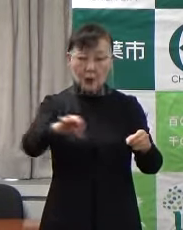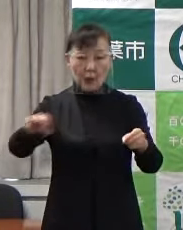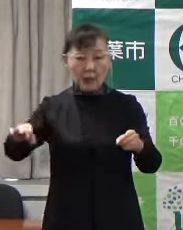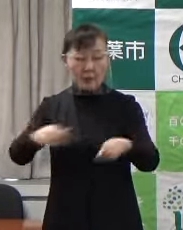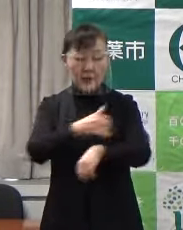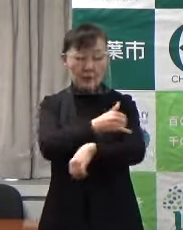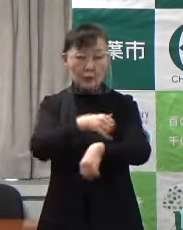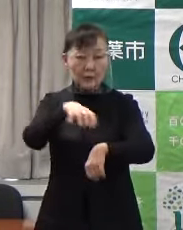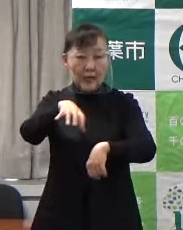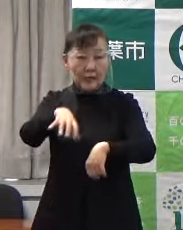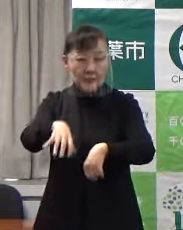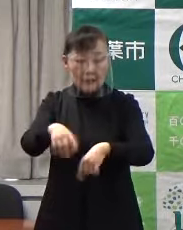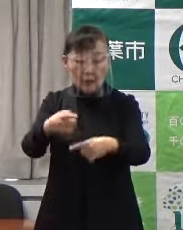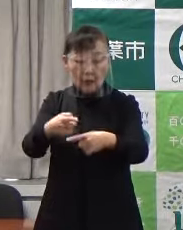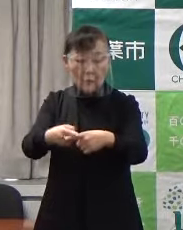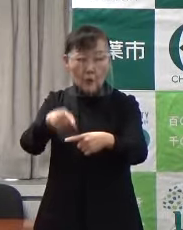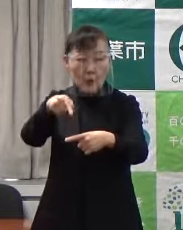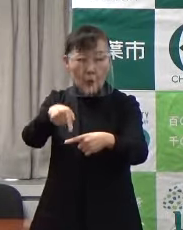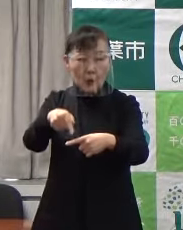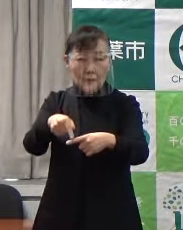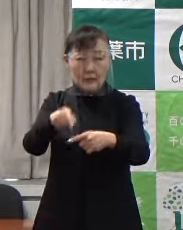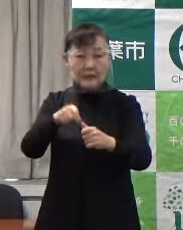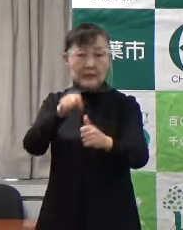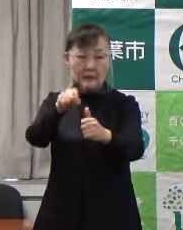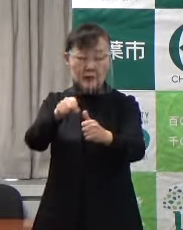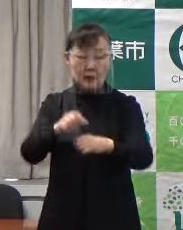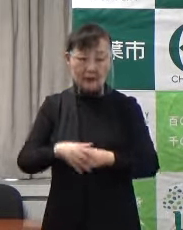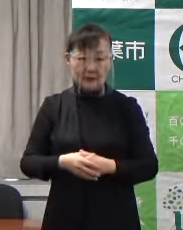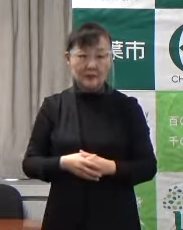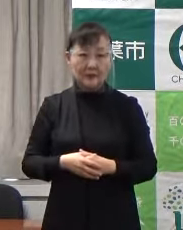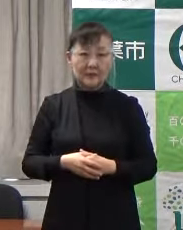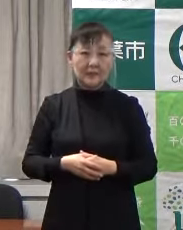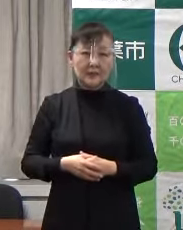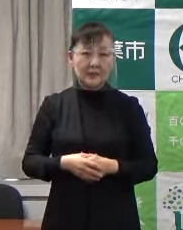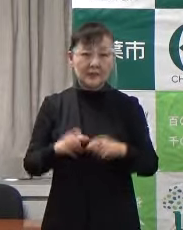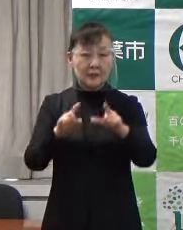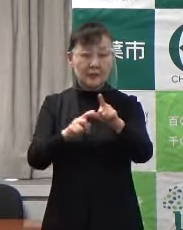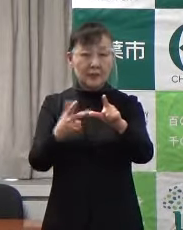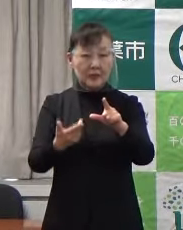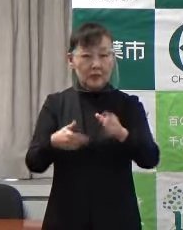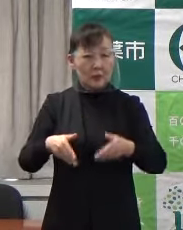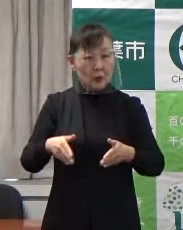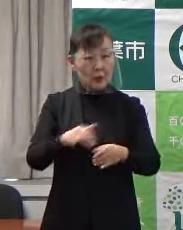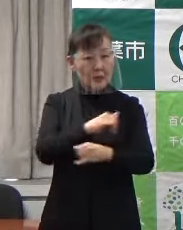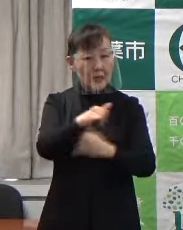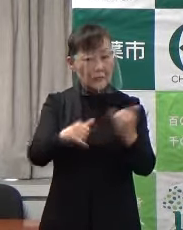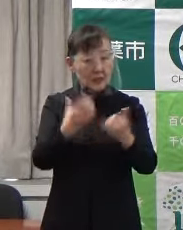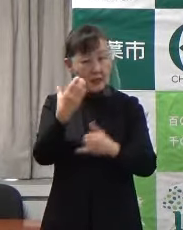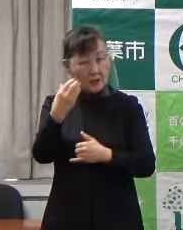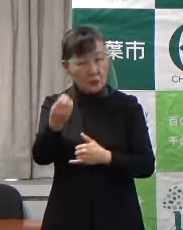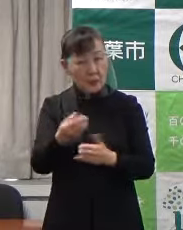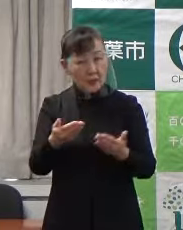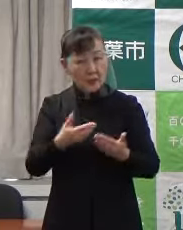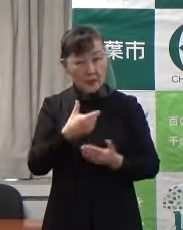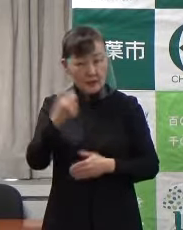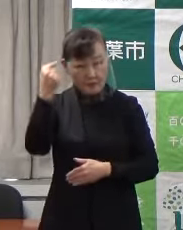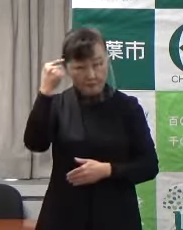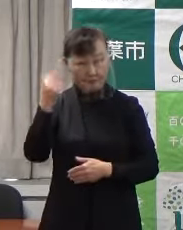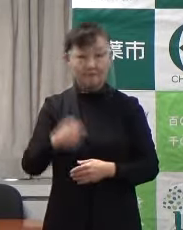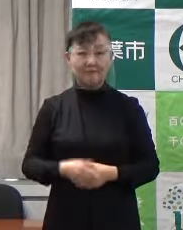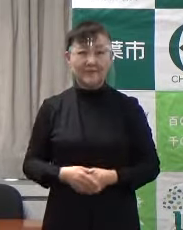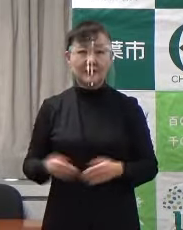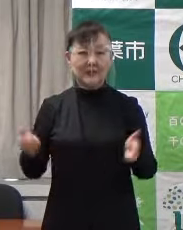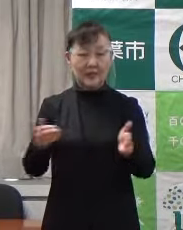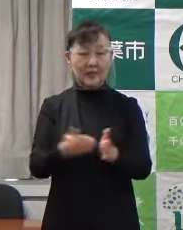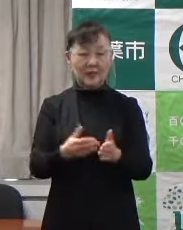在地や道路の交差部などに設置をされておりました。この機会に千葉市と道路の歴史に関心を持っていただければと思います。私は